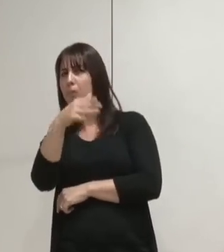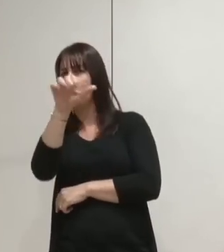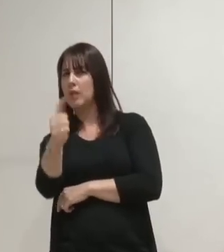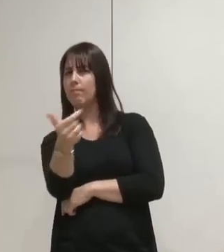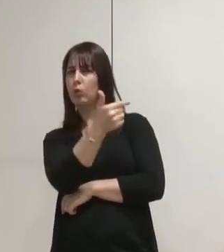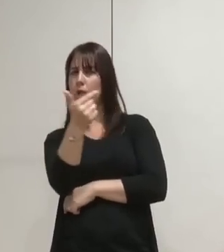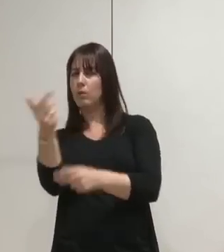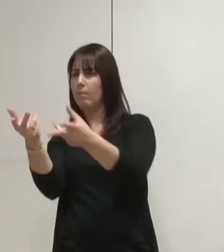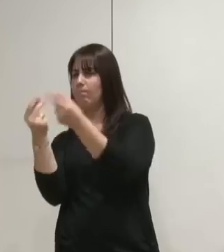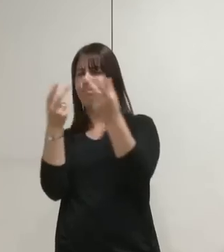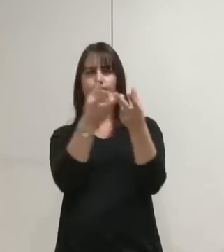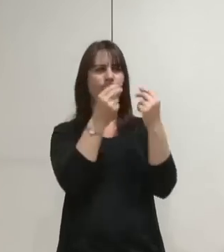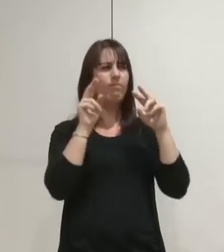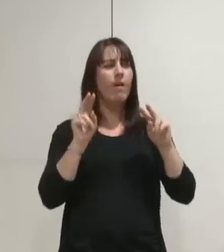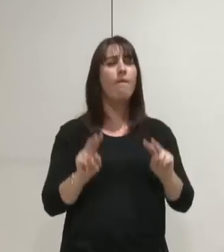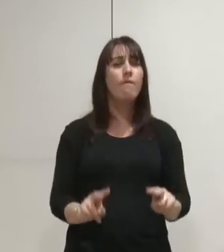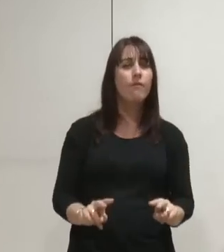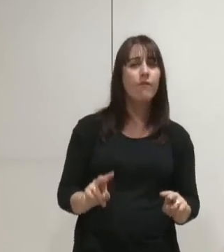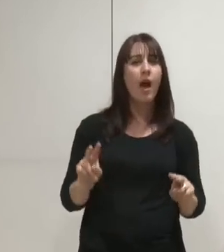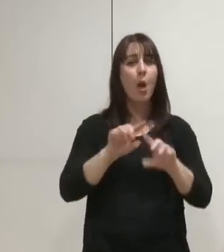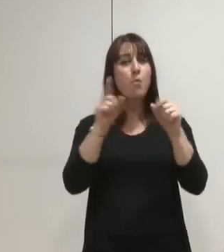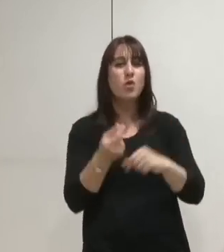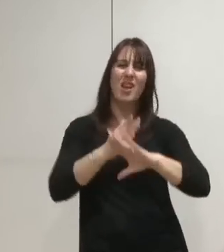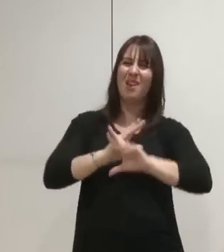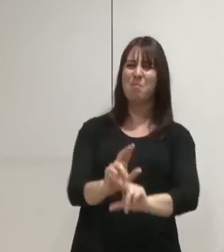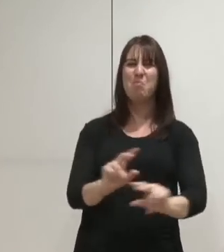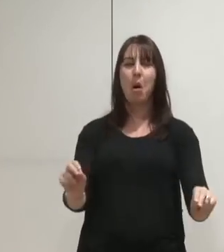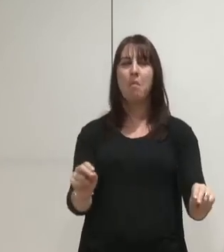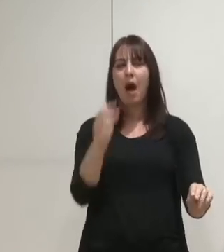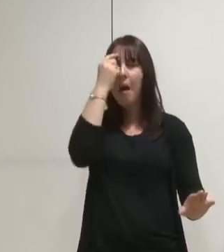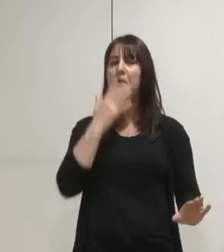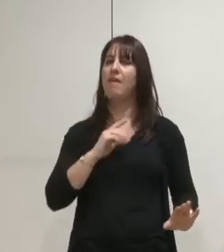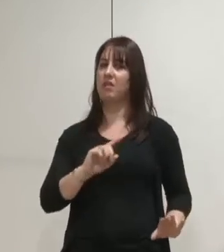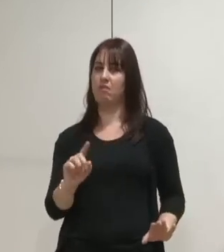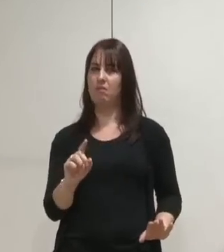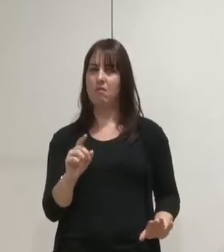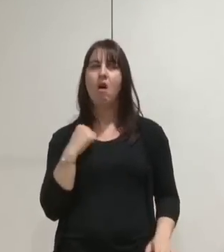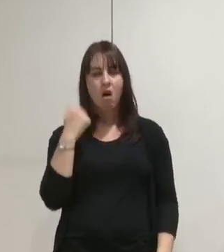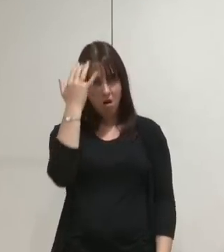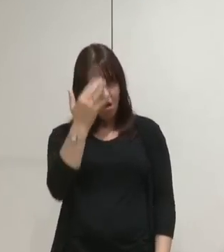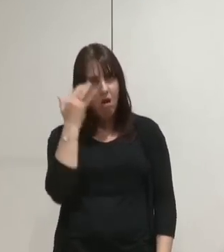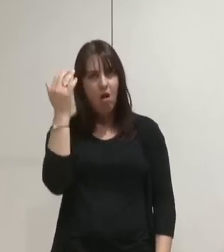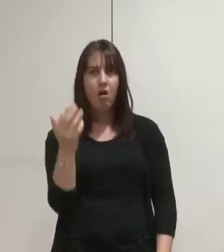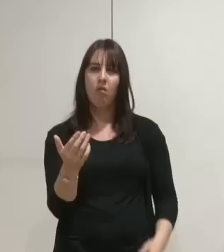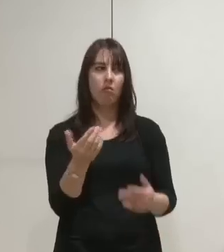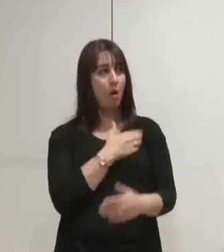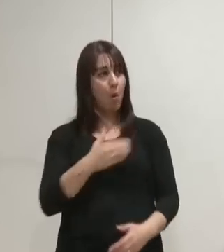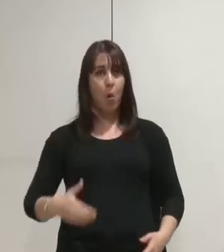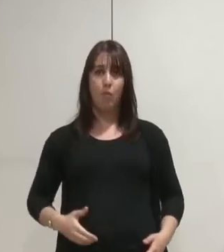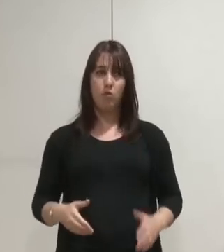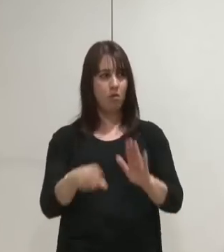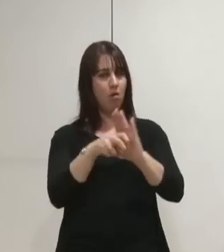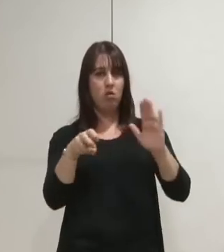que tout ça n'est pas quand même vraiment très bien budgeté et moi ça m'inquiète de voir dans une commune qui aujourd'hui a la difficulté